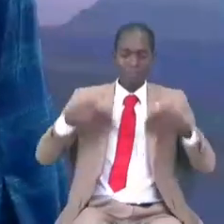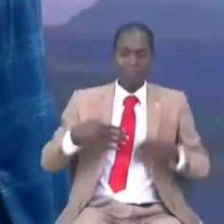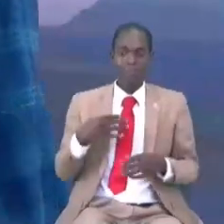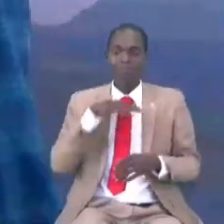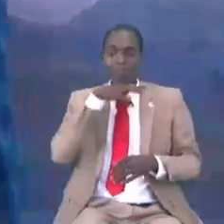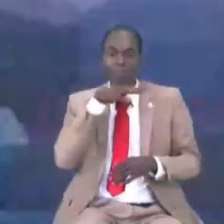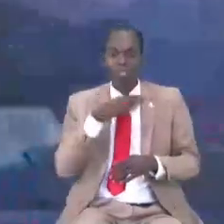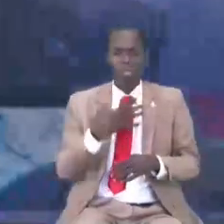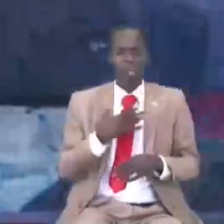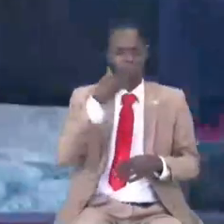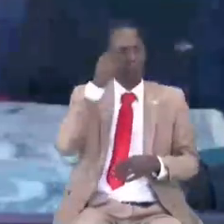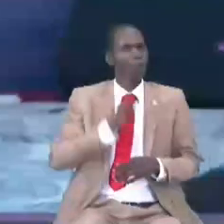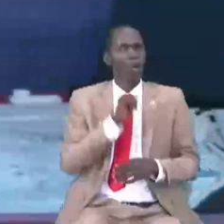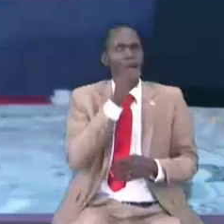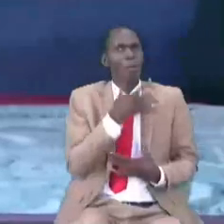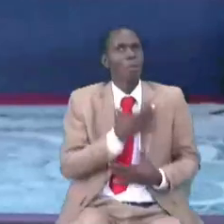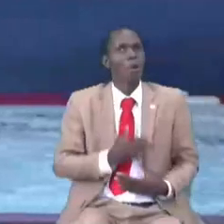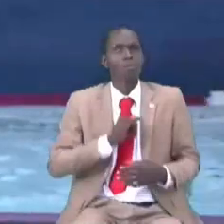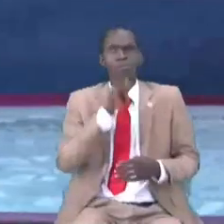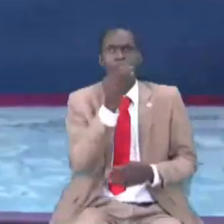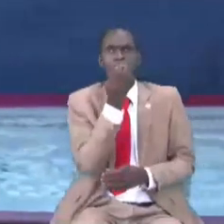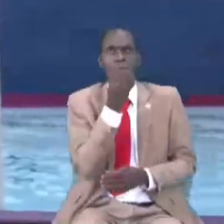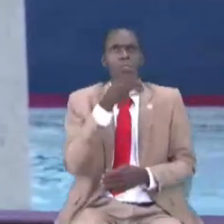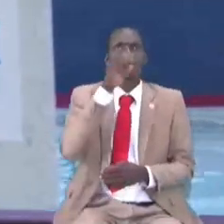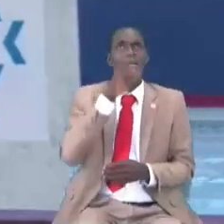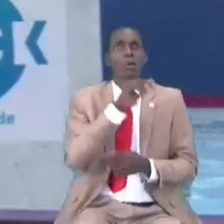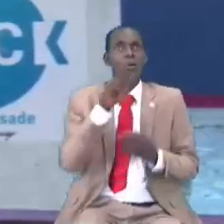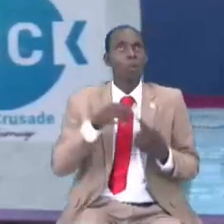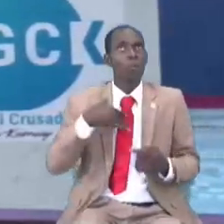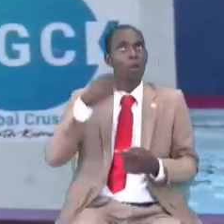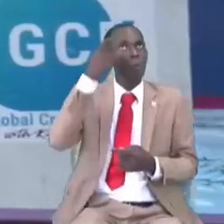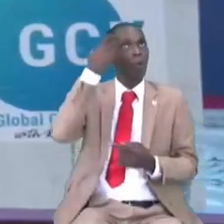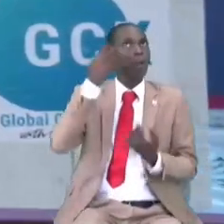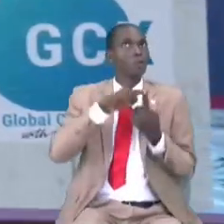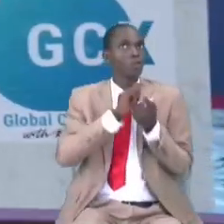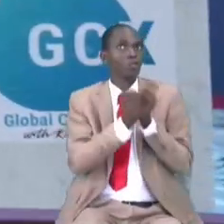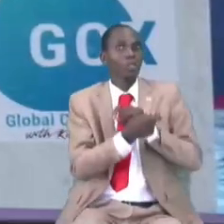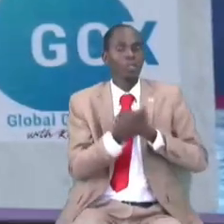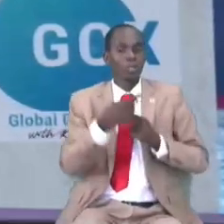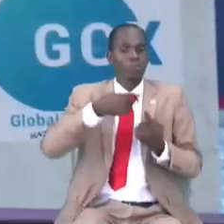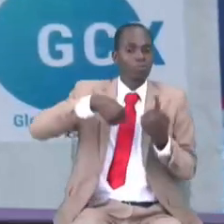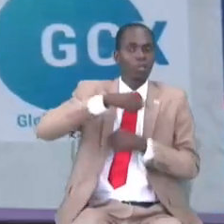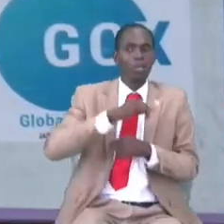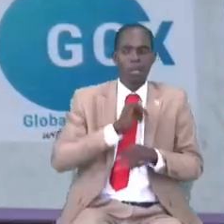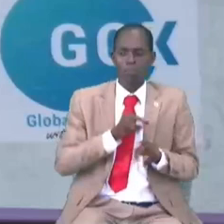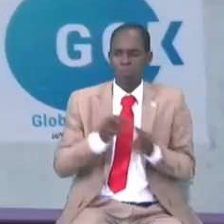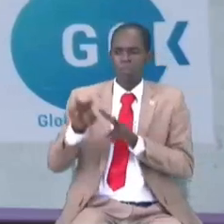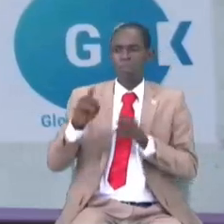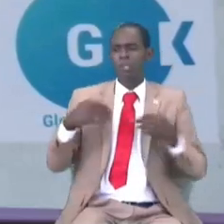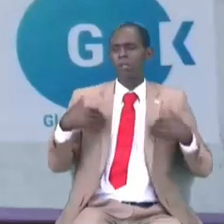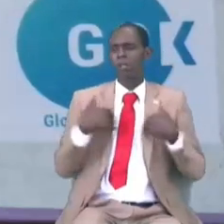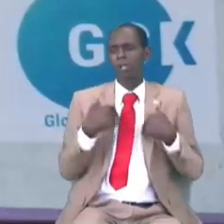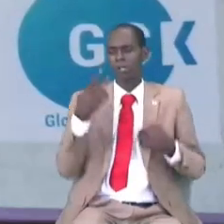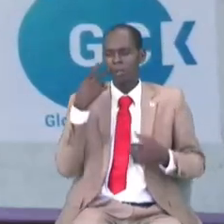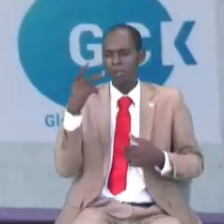Alors, quand ma pensée veut changer, je vois la bête, je vois le chat domestique couvert